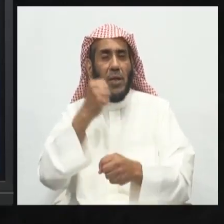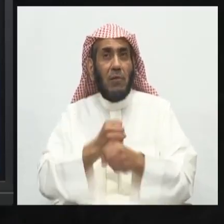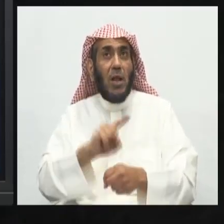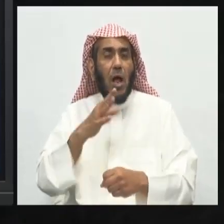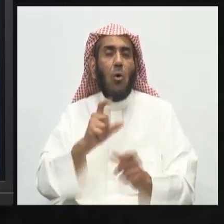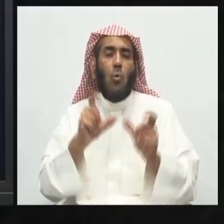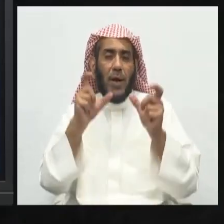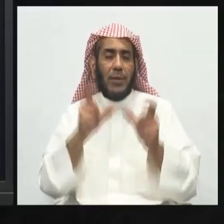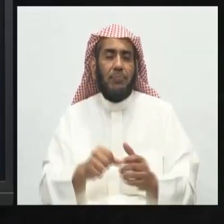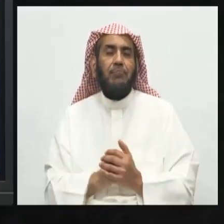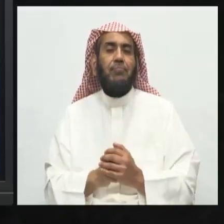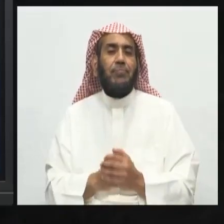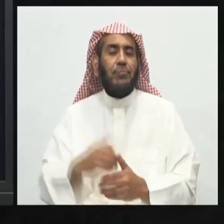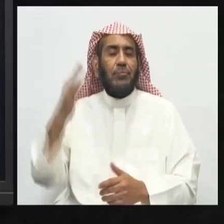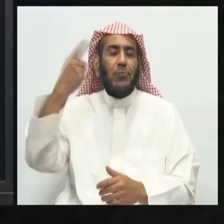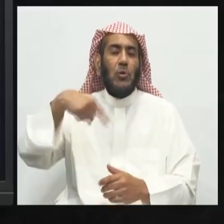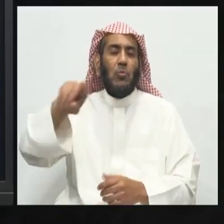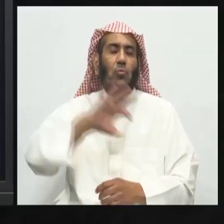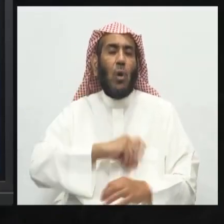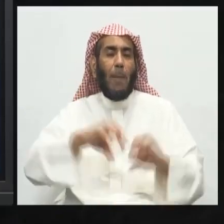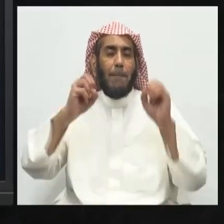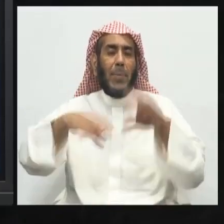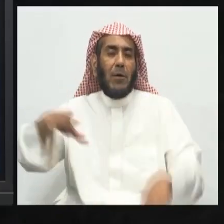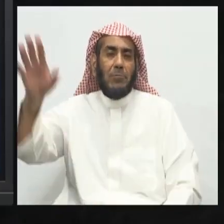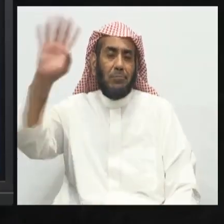الله ورعايته والسلام عليكم ورحمه الله وبركاته